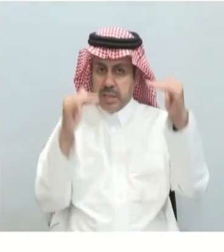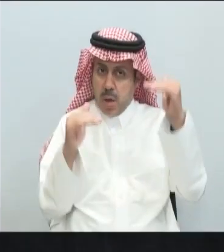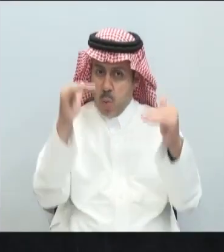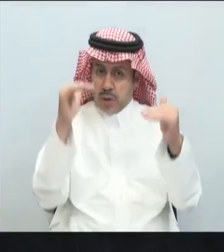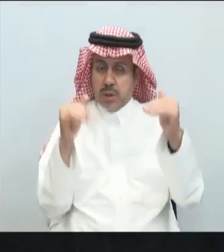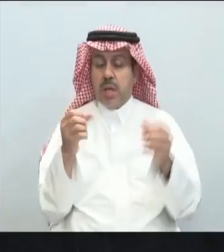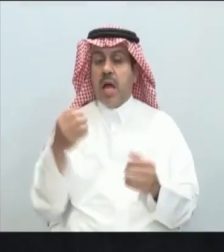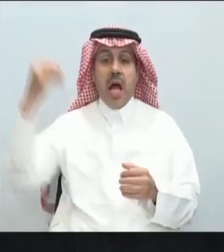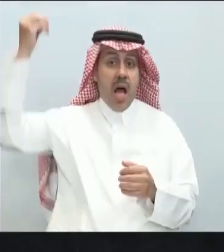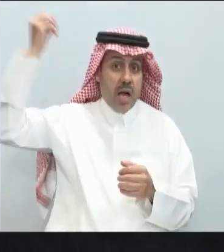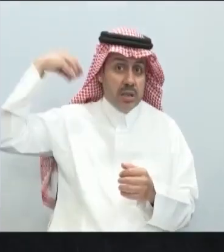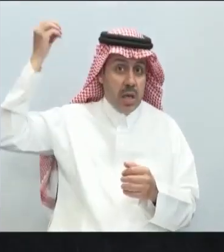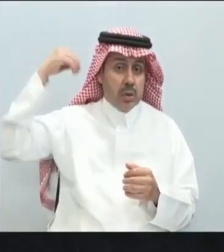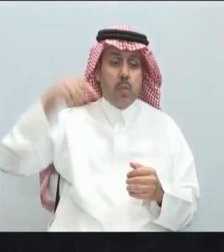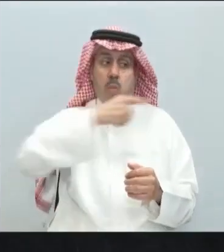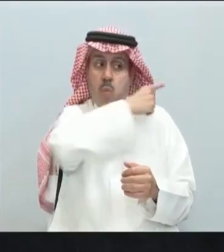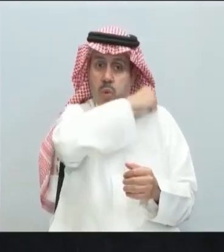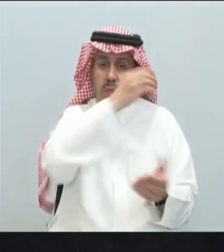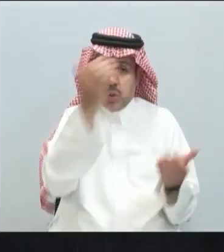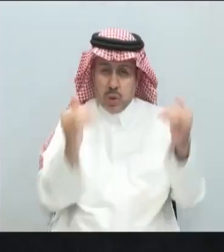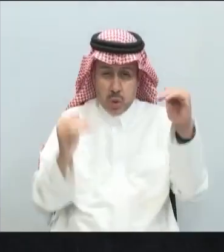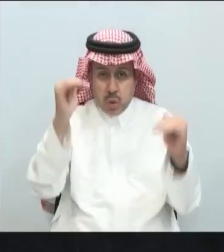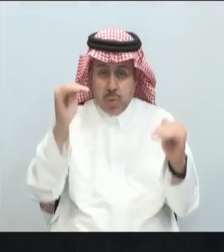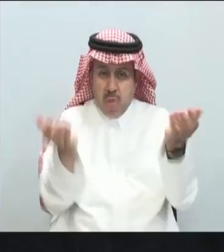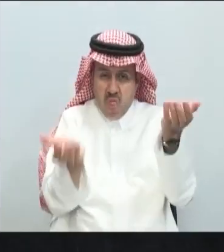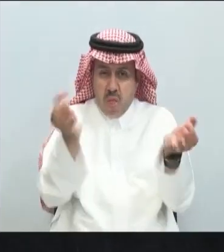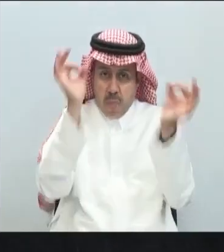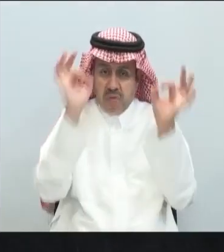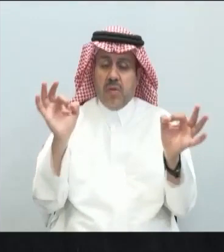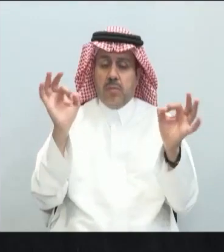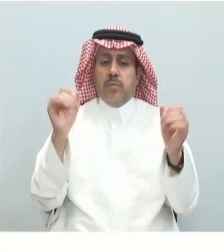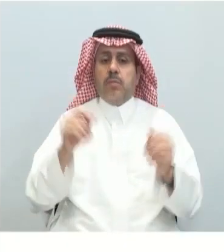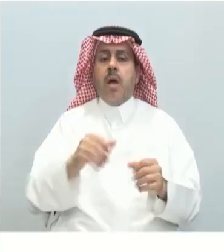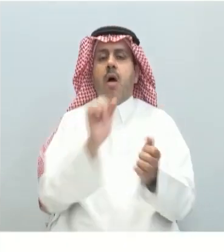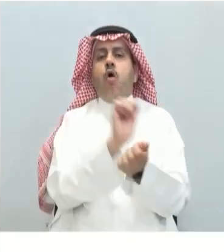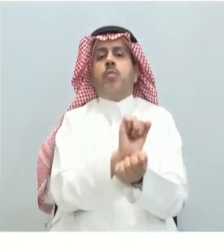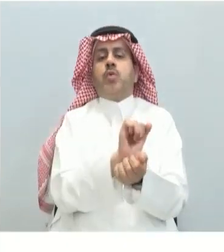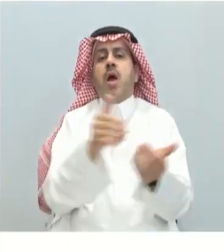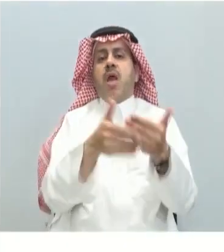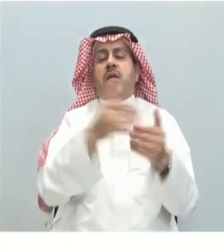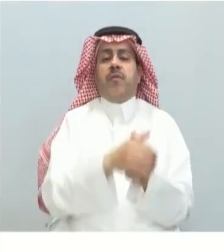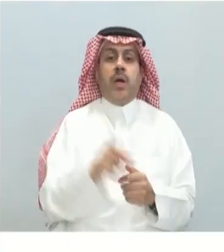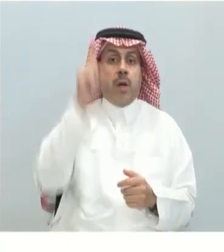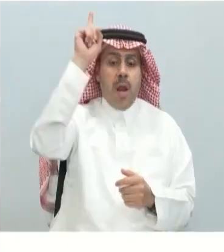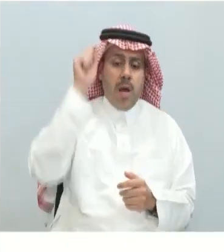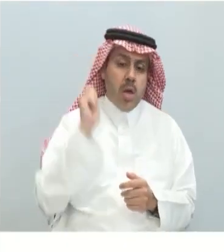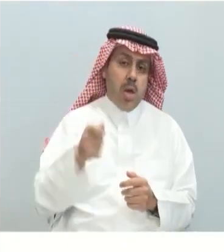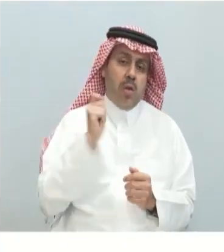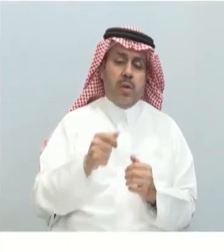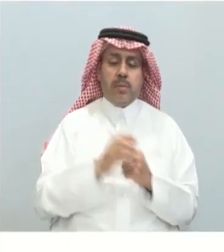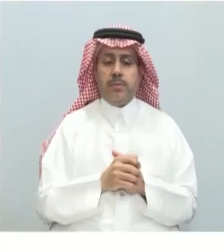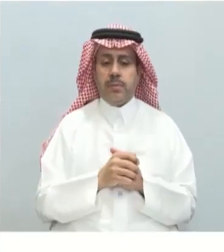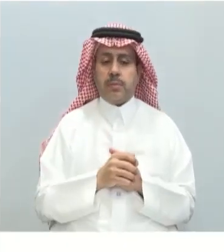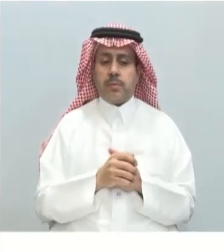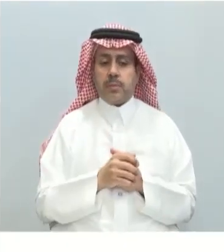استوت حسناتهم وسيئاتهم فحبس على الاعراف حتى يقضي الله جل وعلى